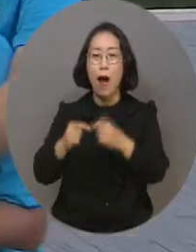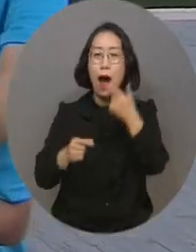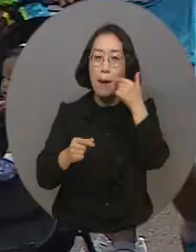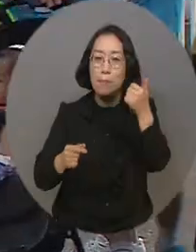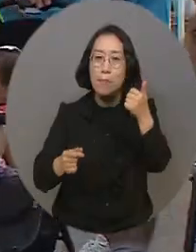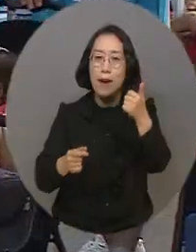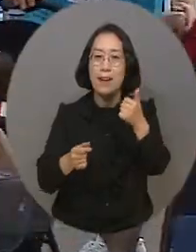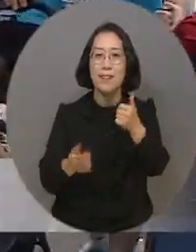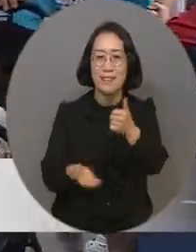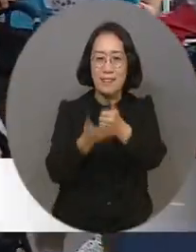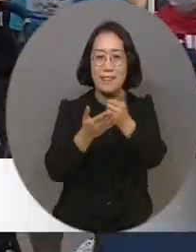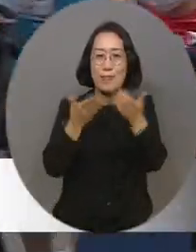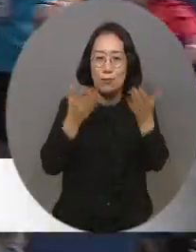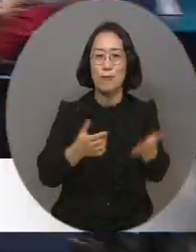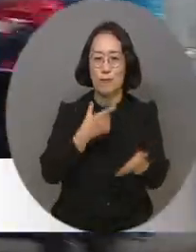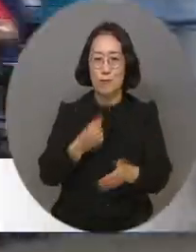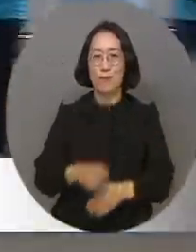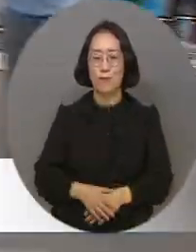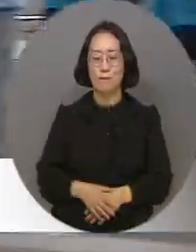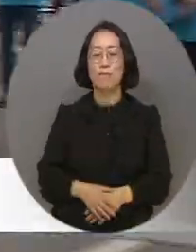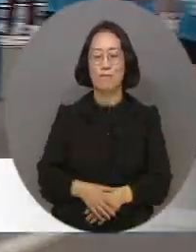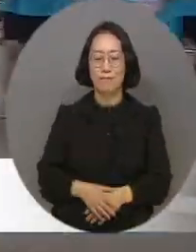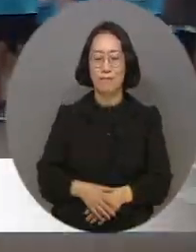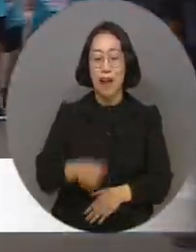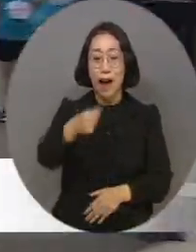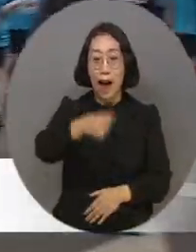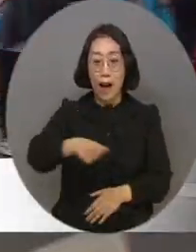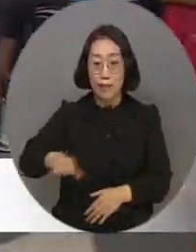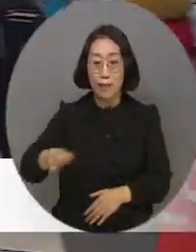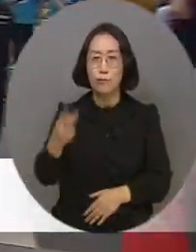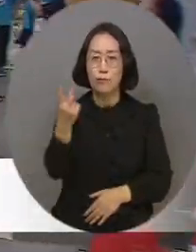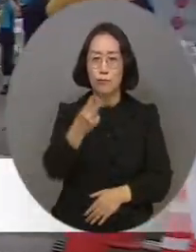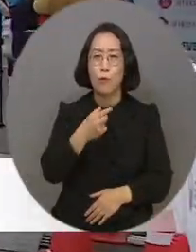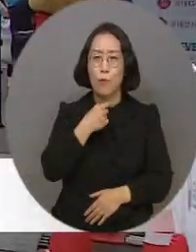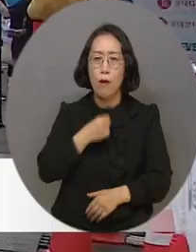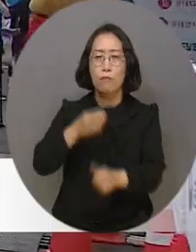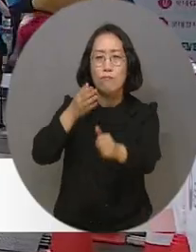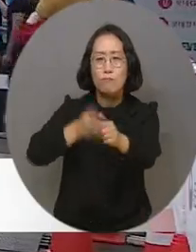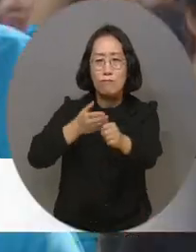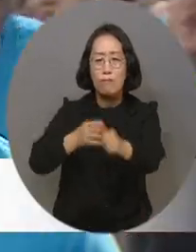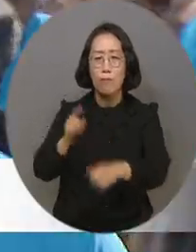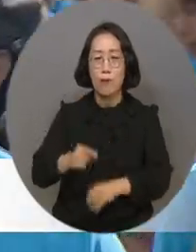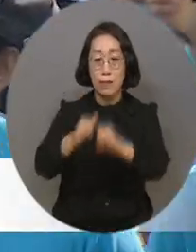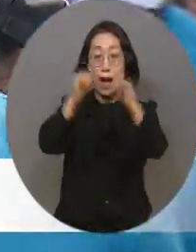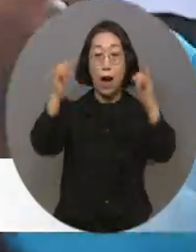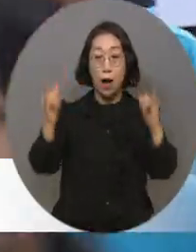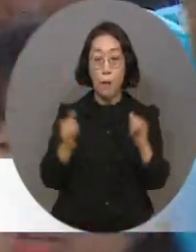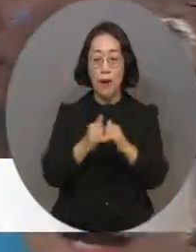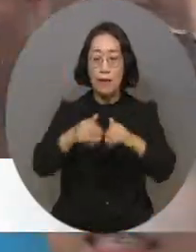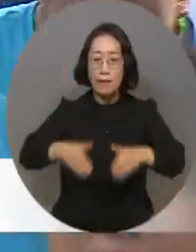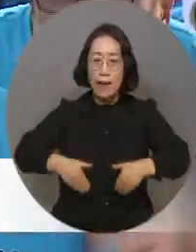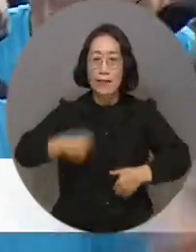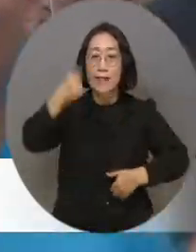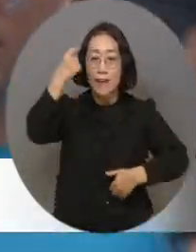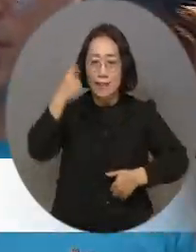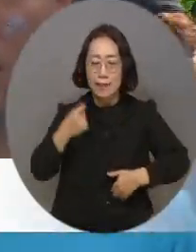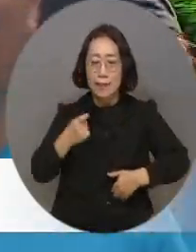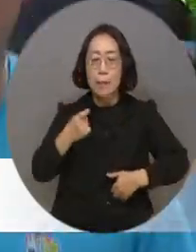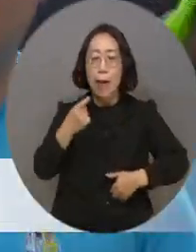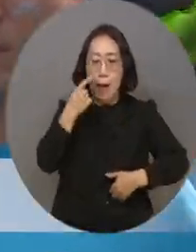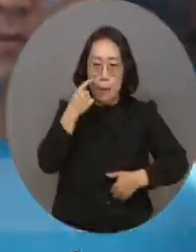싶어요. 이제 자녀들에게 바라는 건 단 한 가지. 우리 사회의 따뜻함을 알길 바란다는